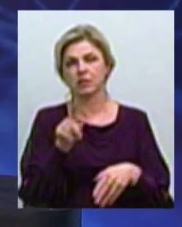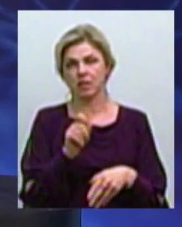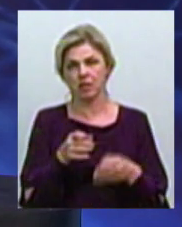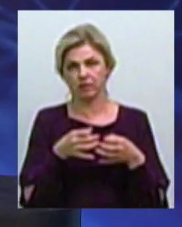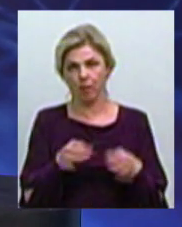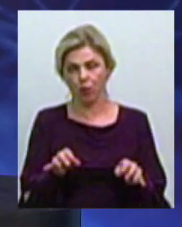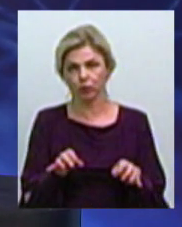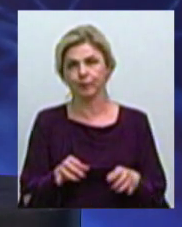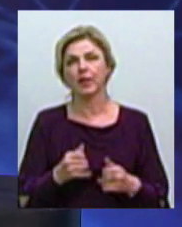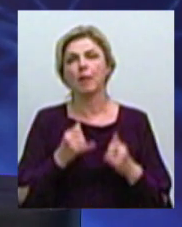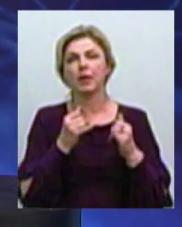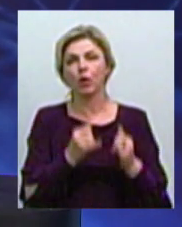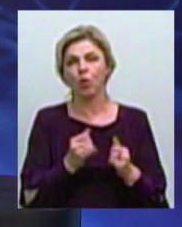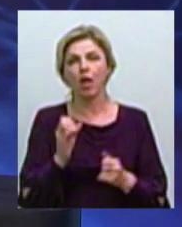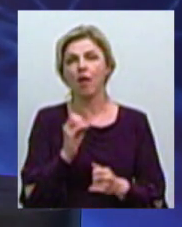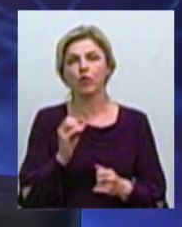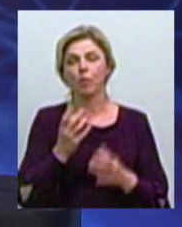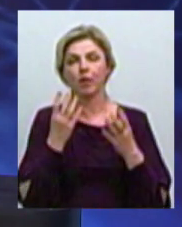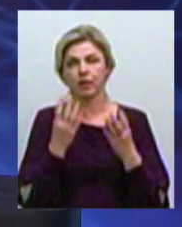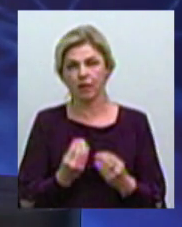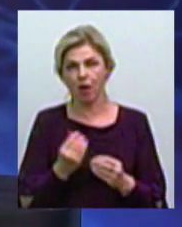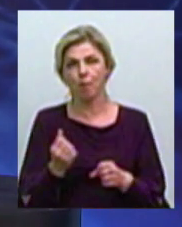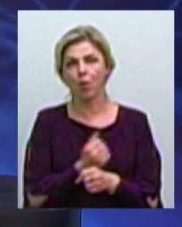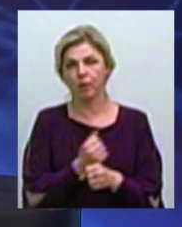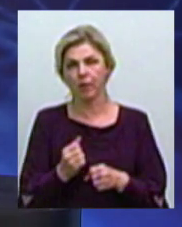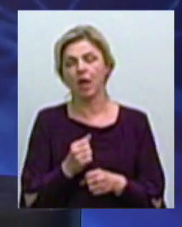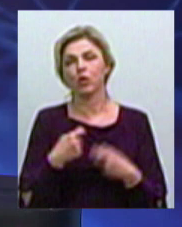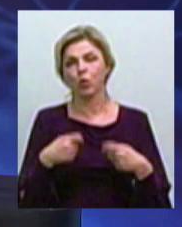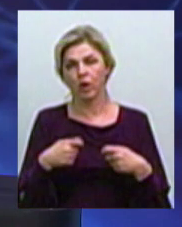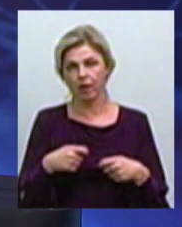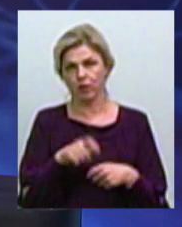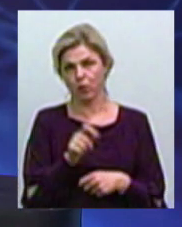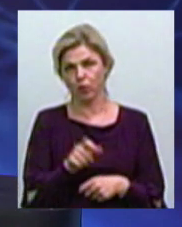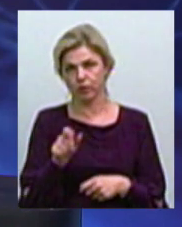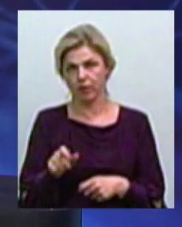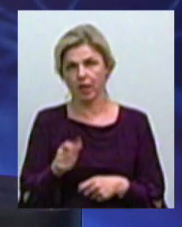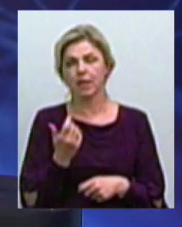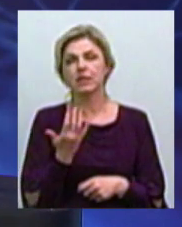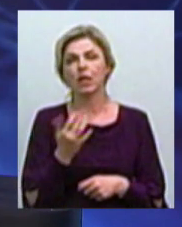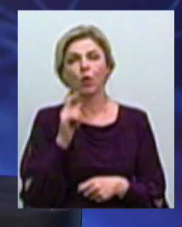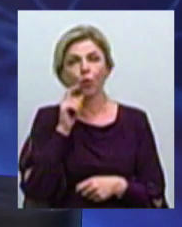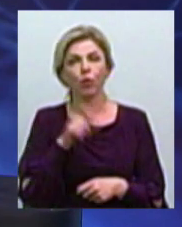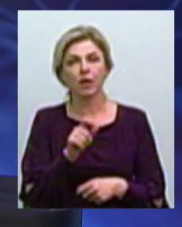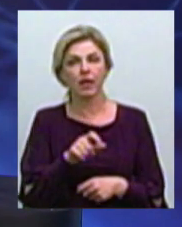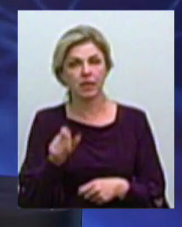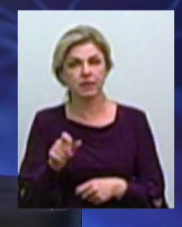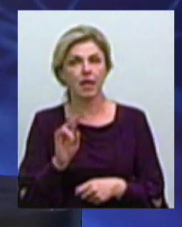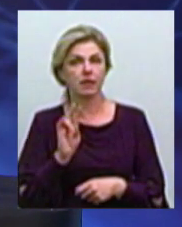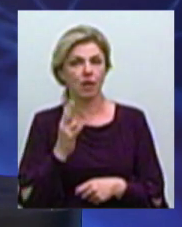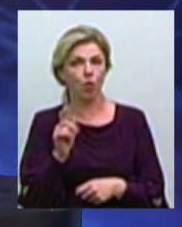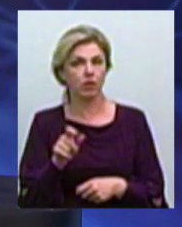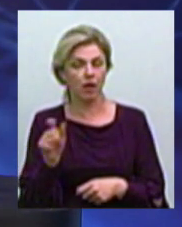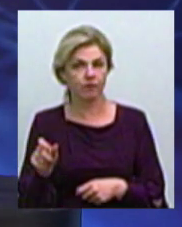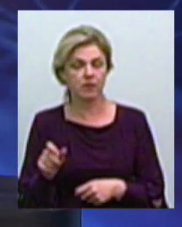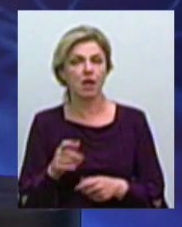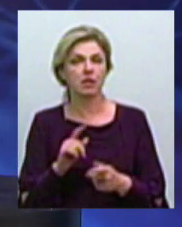Захід приурочений до Європейського дня боротьби з торгівлею людьми. Скільки українців і миколаївців, зокрема, стали